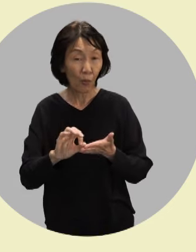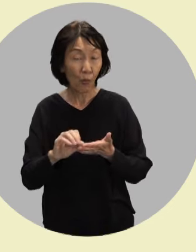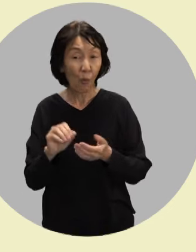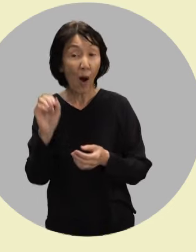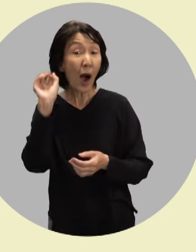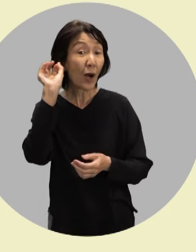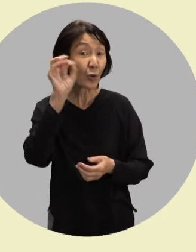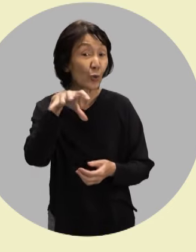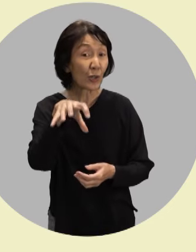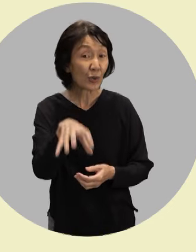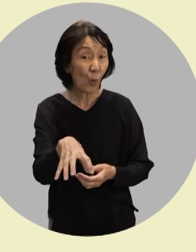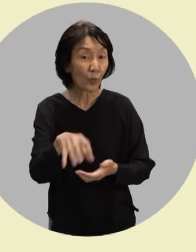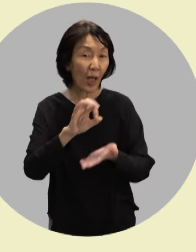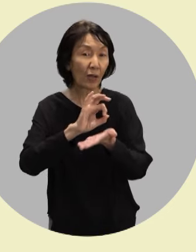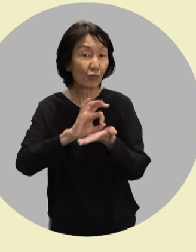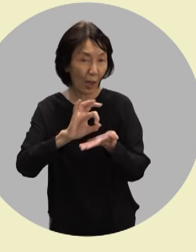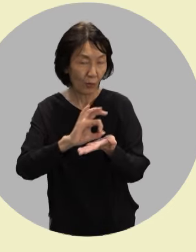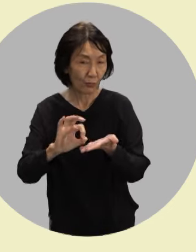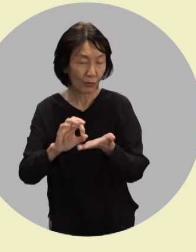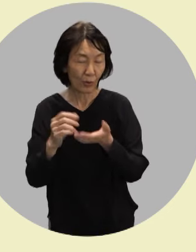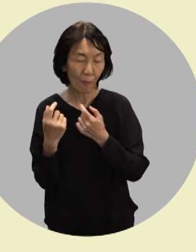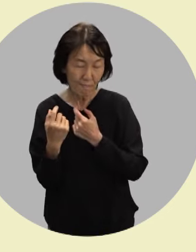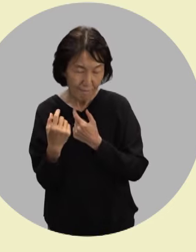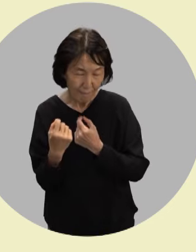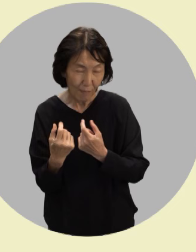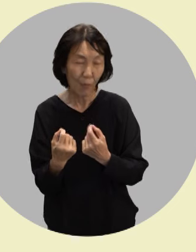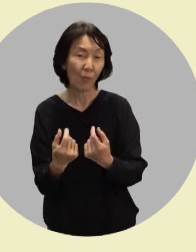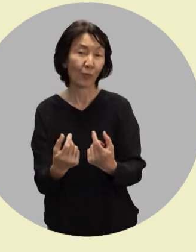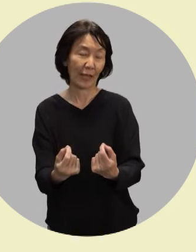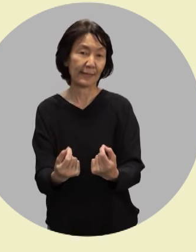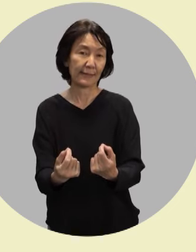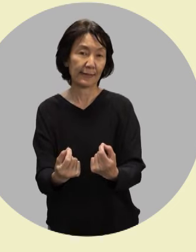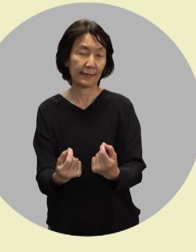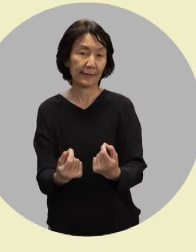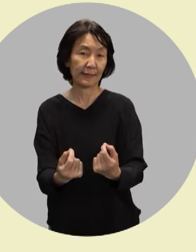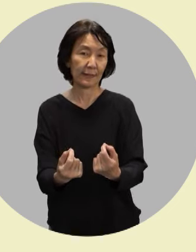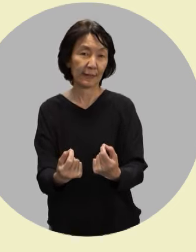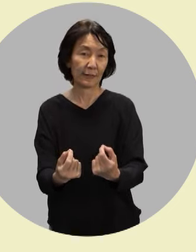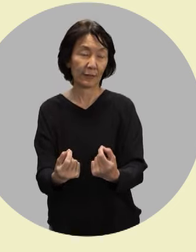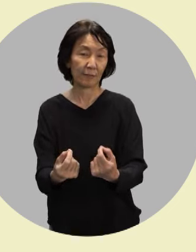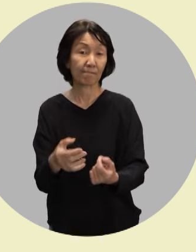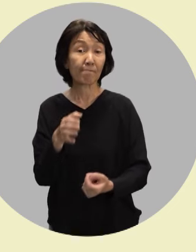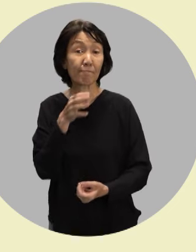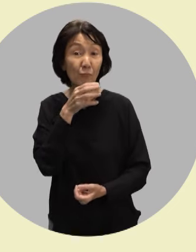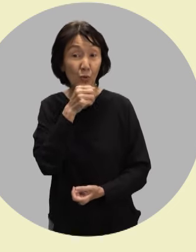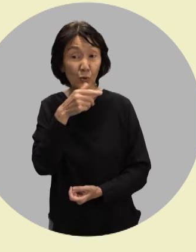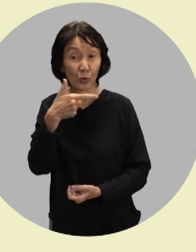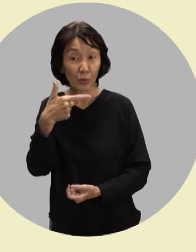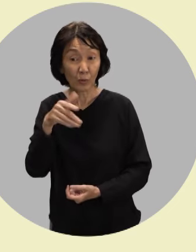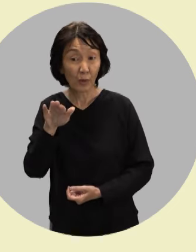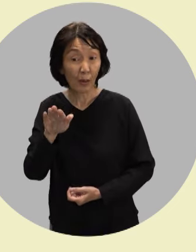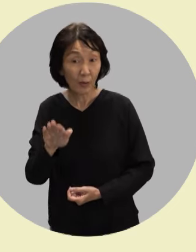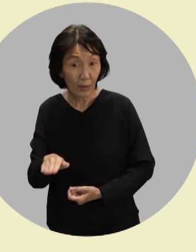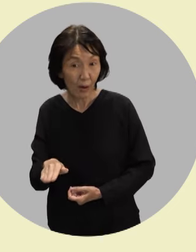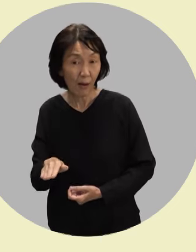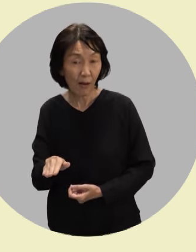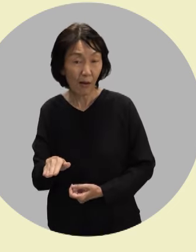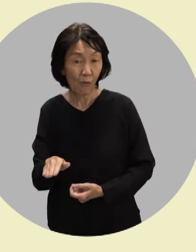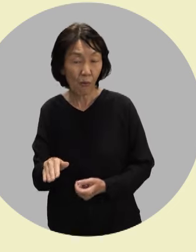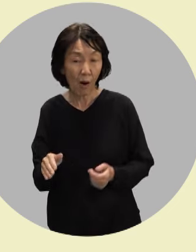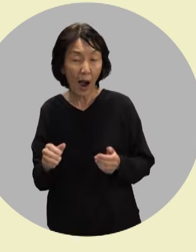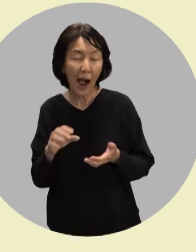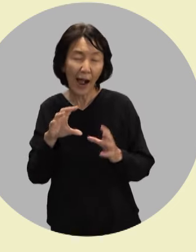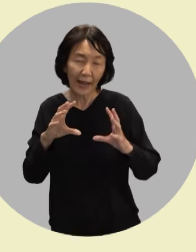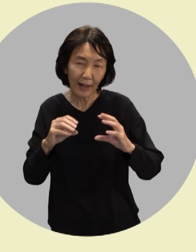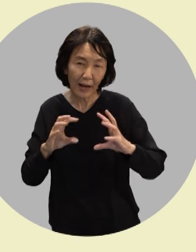で球技場の中でボールを利用いただいておりまして、この点につきましては変更ないんですけれども、今まで幼児までであれば